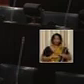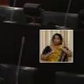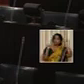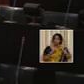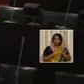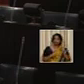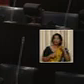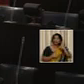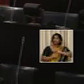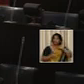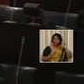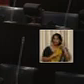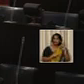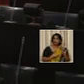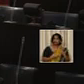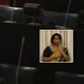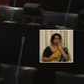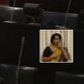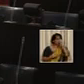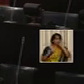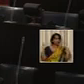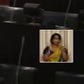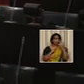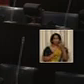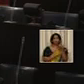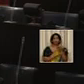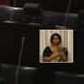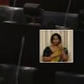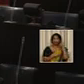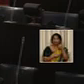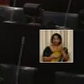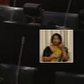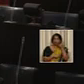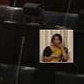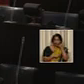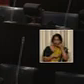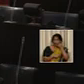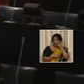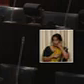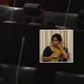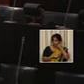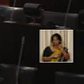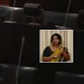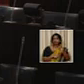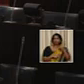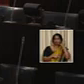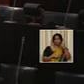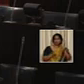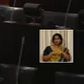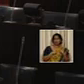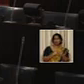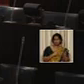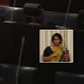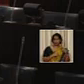උද්ඝෝෂණ කරන්නේ ඒ උද්ඝෝෂණ කරන්නේ තනිකරම පැනලා ගියපු අය ඒ අයගෙන් ඒ අයට ටෙලිෆෝන් එකක් කෝල් එකක් දීලා මෙහෙ එතරම්පි කියලා සංවිධානයක්